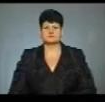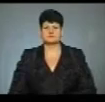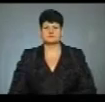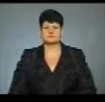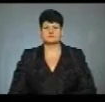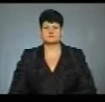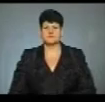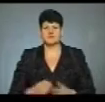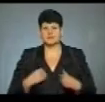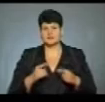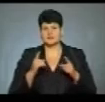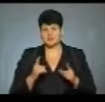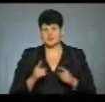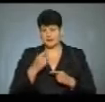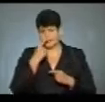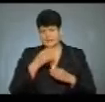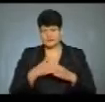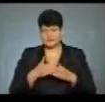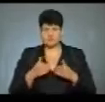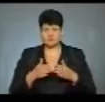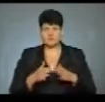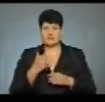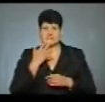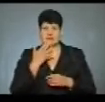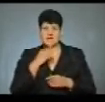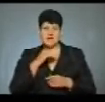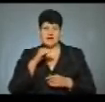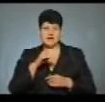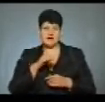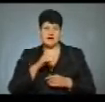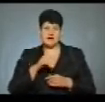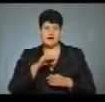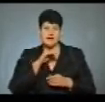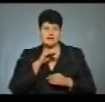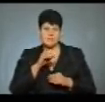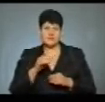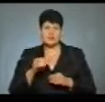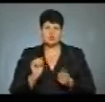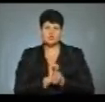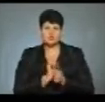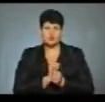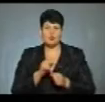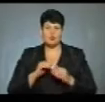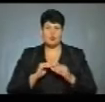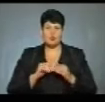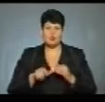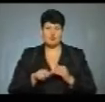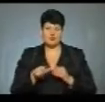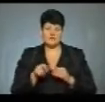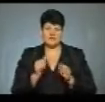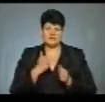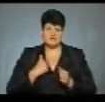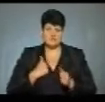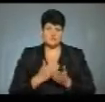Я тільки недавно випустилася з Національної академії сухопутних військ. І на службі всього лише